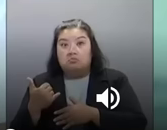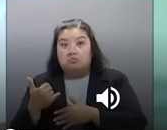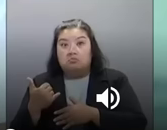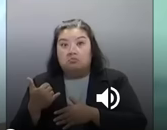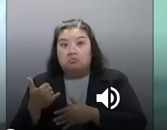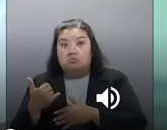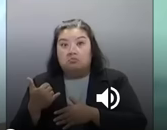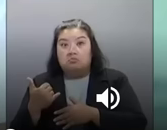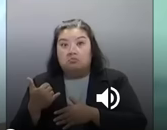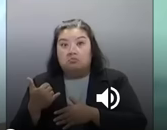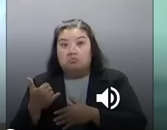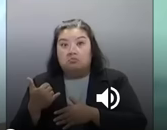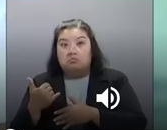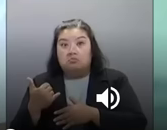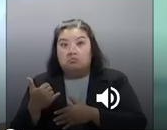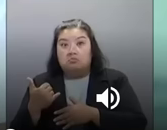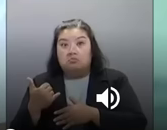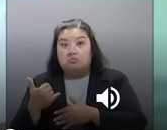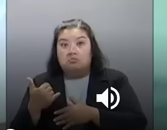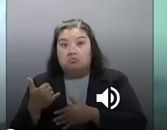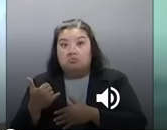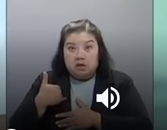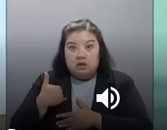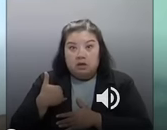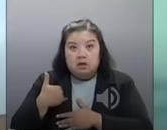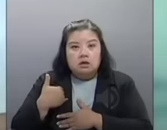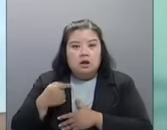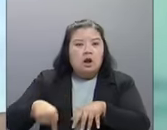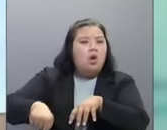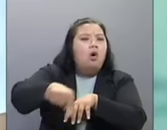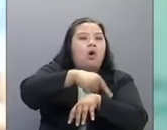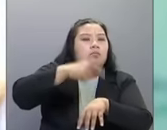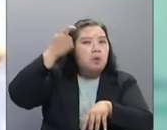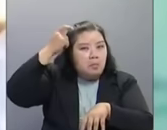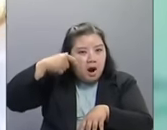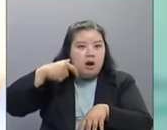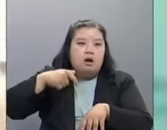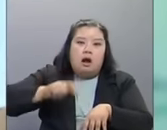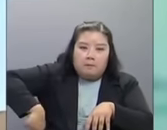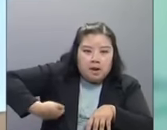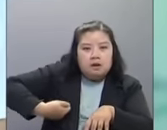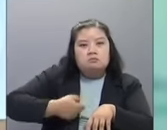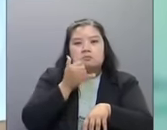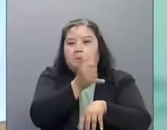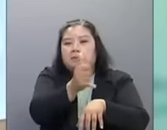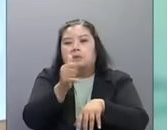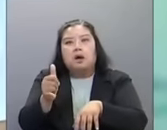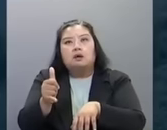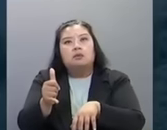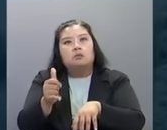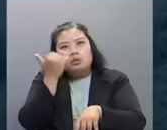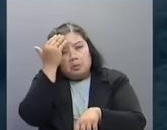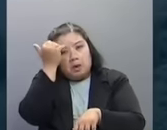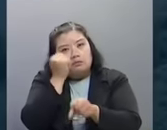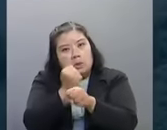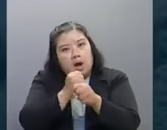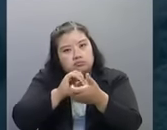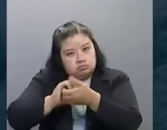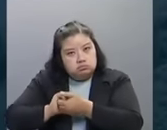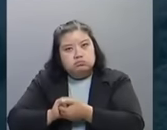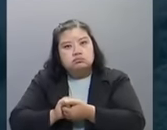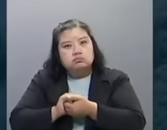นเดือดรู้ๆแต่พี่อันยันเนี่ยหากี่บ้านเลยเสีย เนี่ยมันก็จะเป็นเครือข่ายที่ส่งถึงกันได้นะครับ เกี่ยวกับ ด้านเ